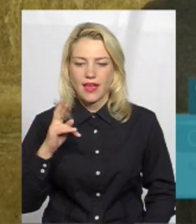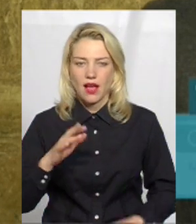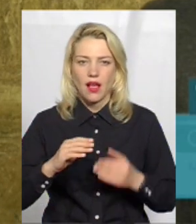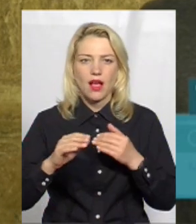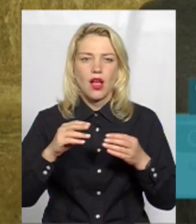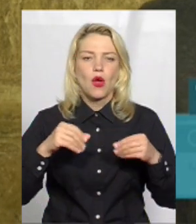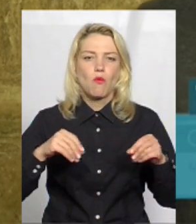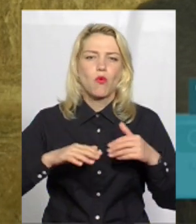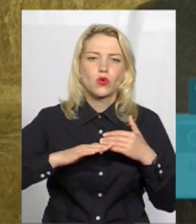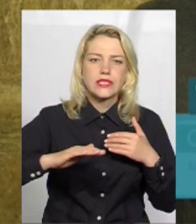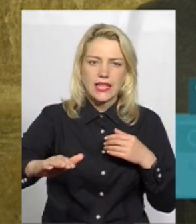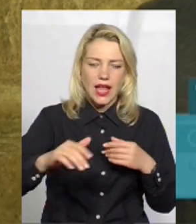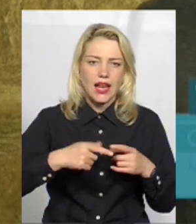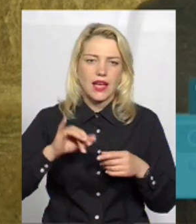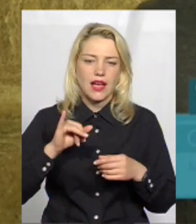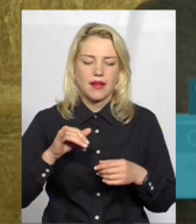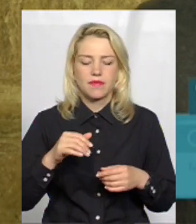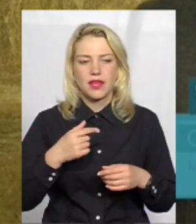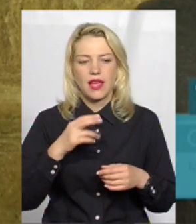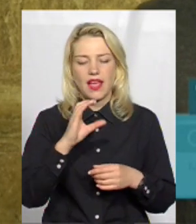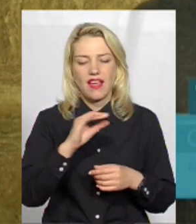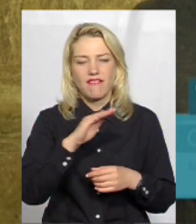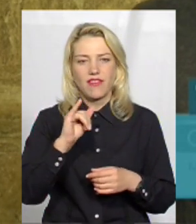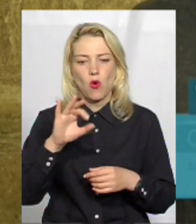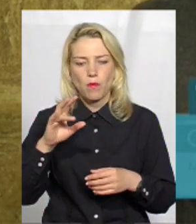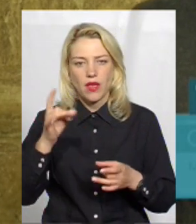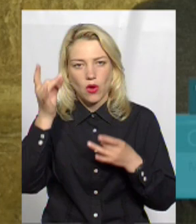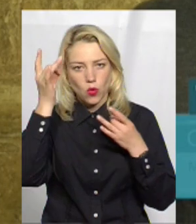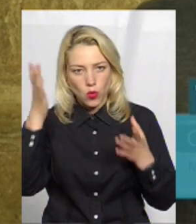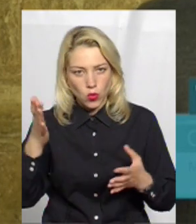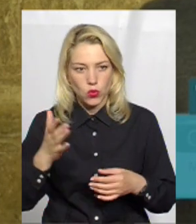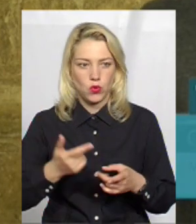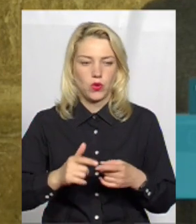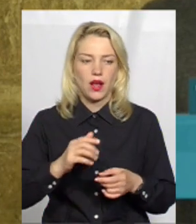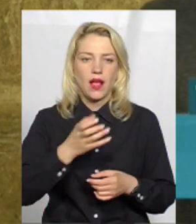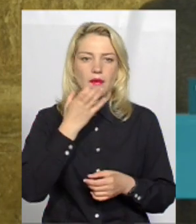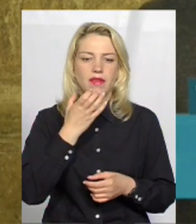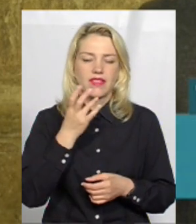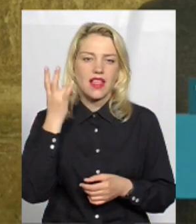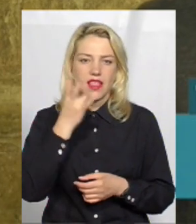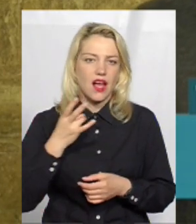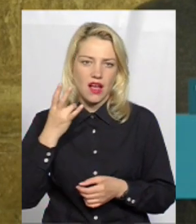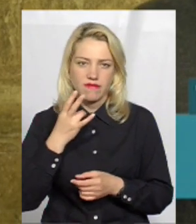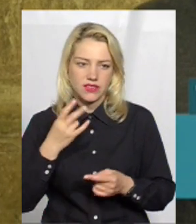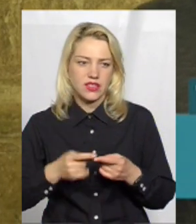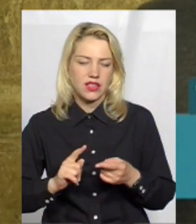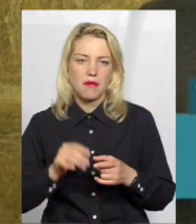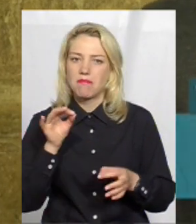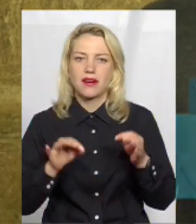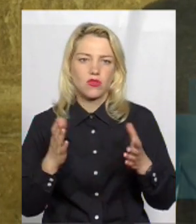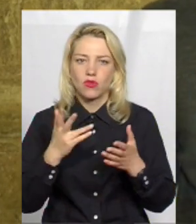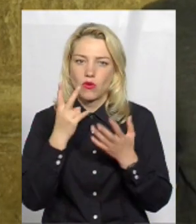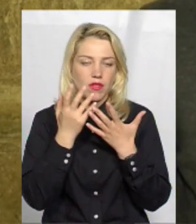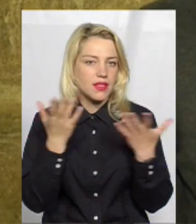це дуже привітні люди. Ефіопія – культура, Південна Африка – природа, яку не